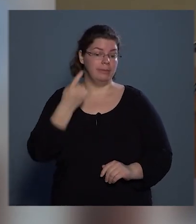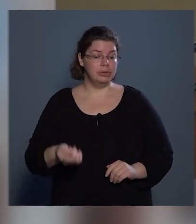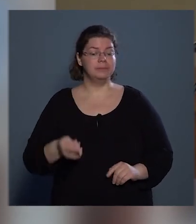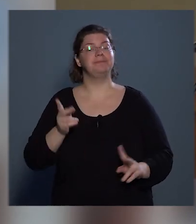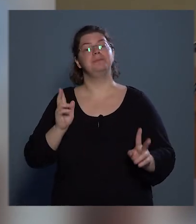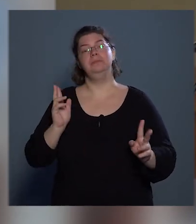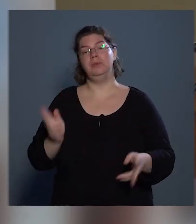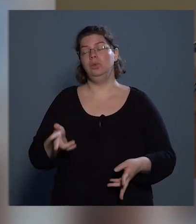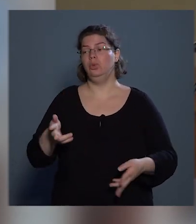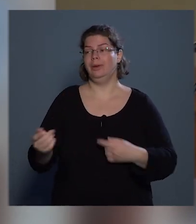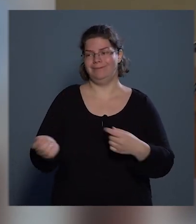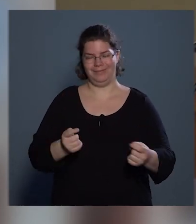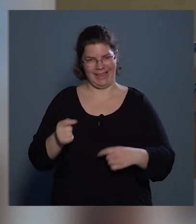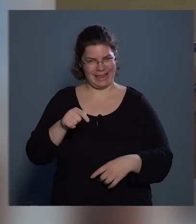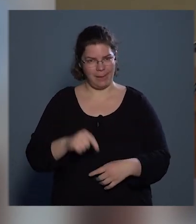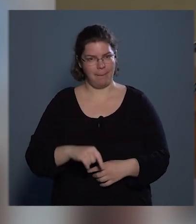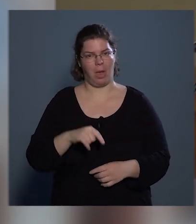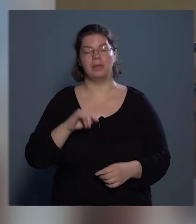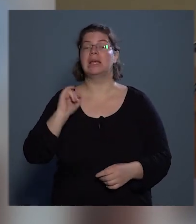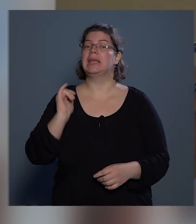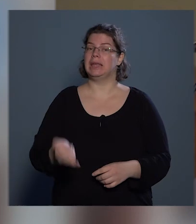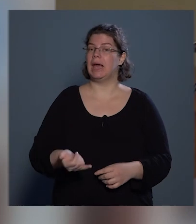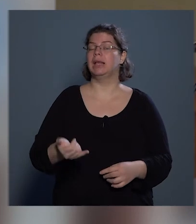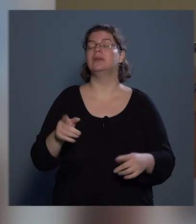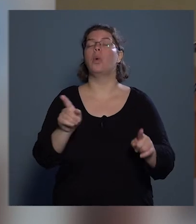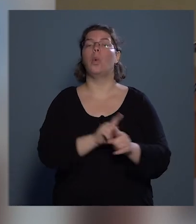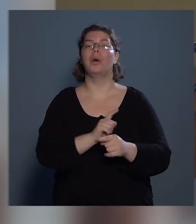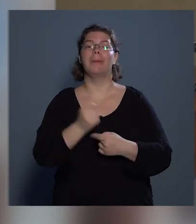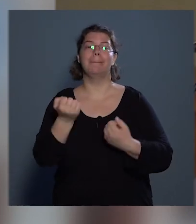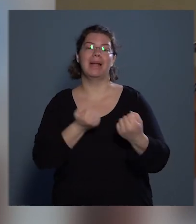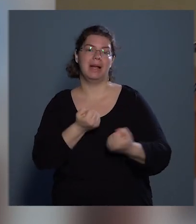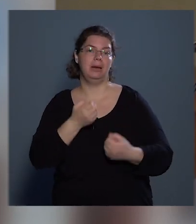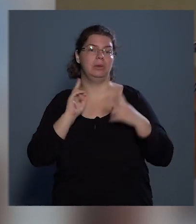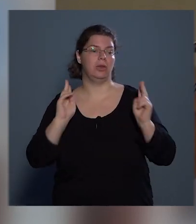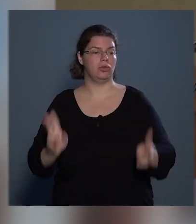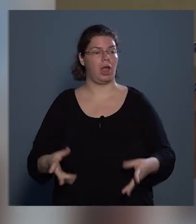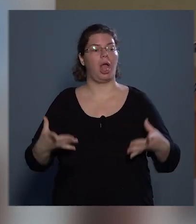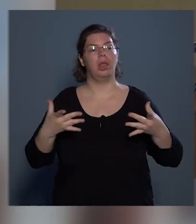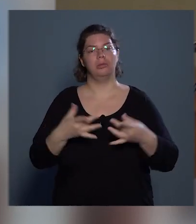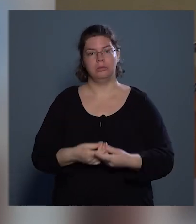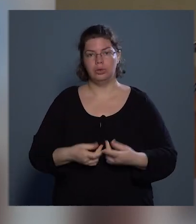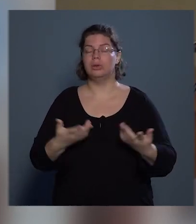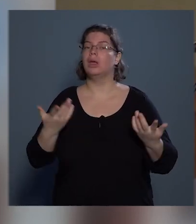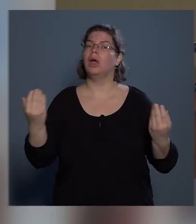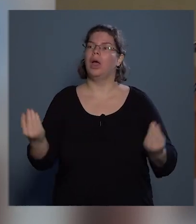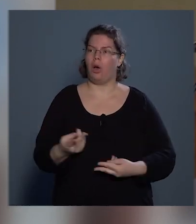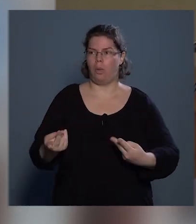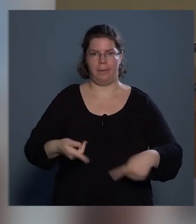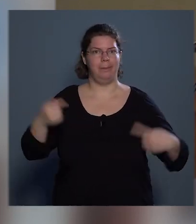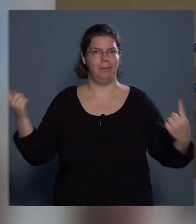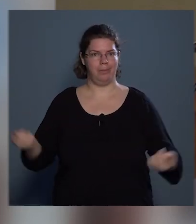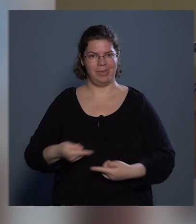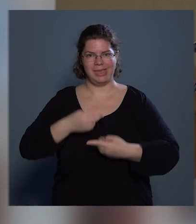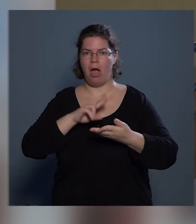vitában, hogy igenis, olyan megalapodást kell kötnünk, ahol mi, tehát a hivatal